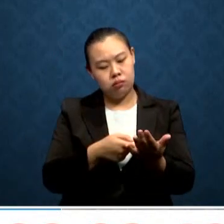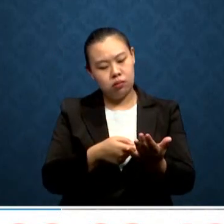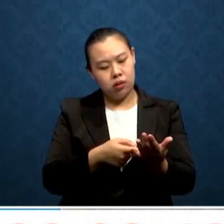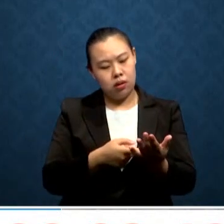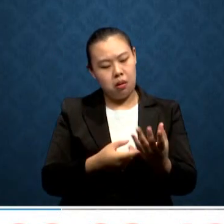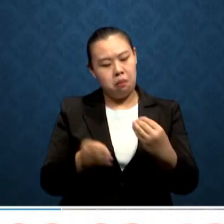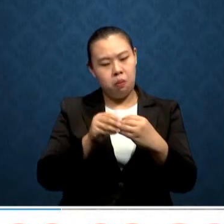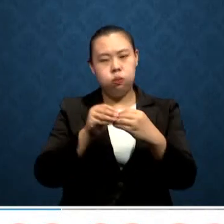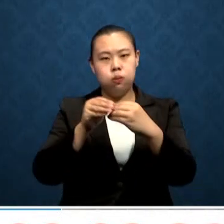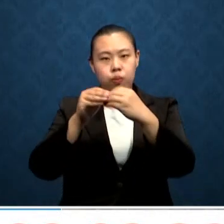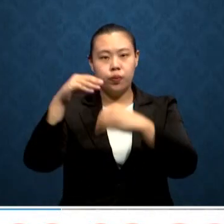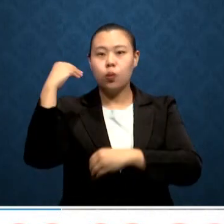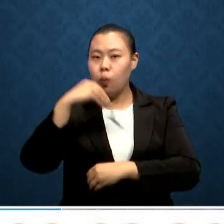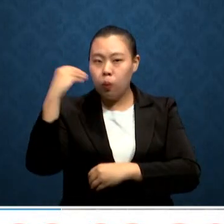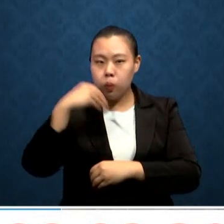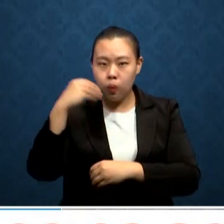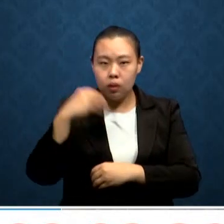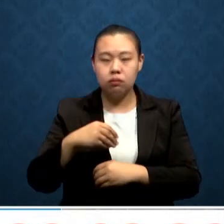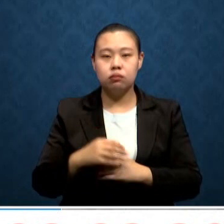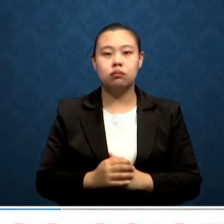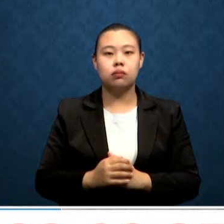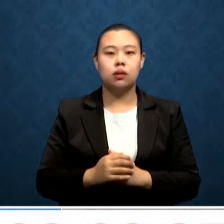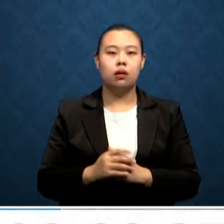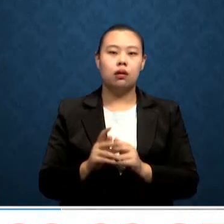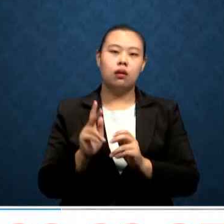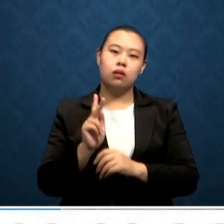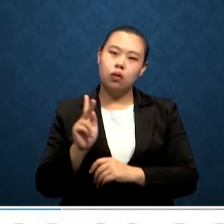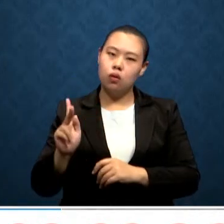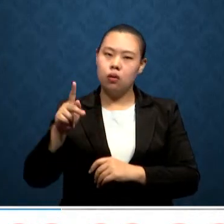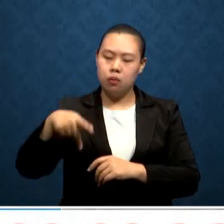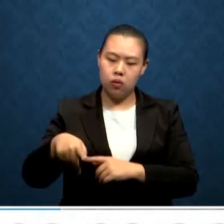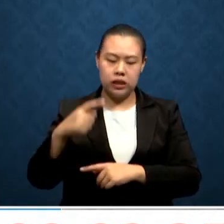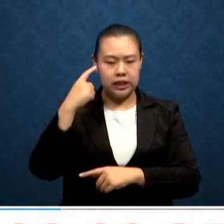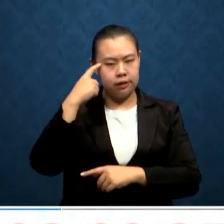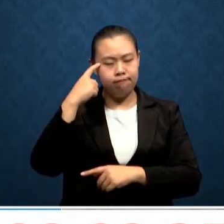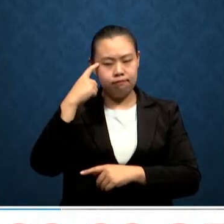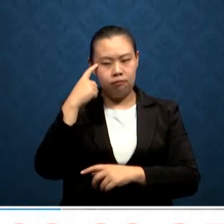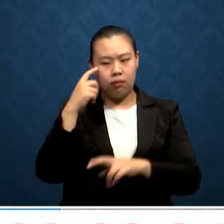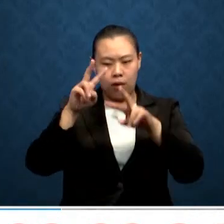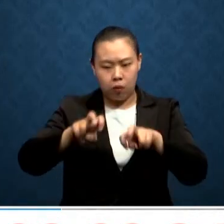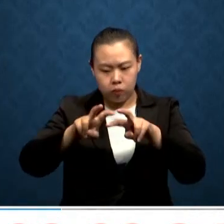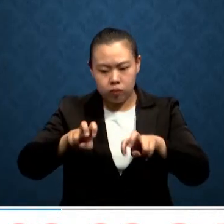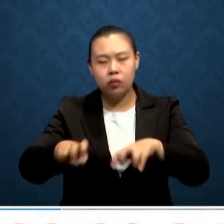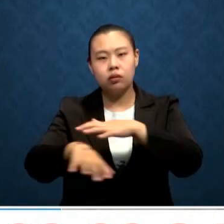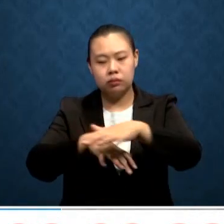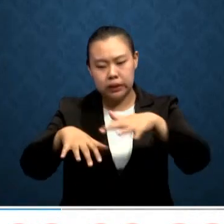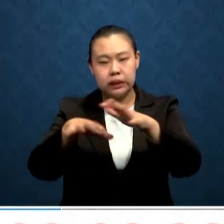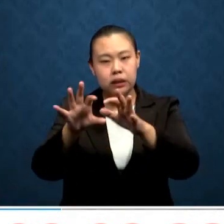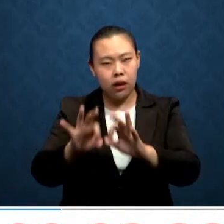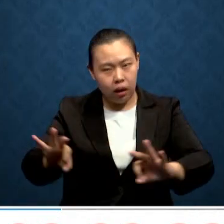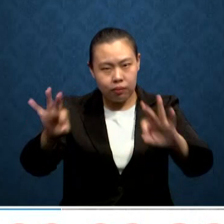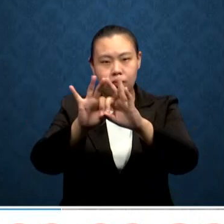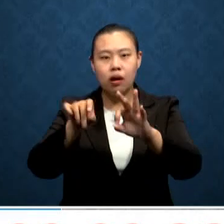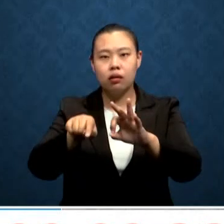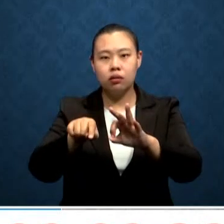รมการกำกับกิจการพลังงานน่าจะเข้าไปดูและแก้ไขนี่คือประชาช